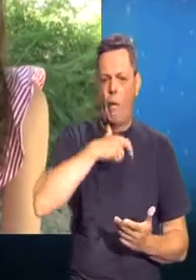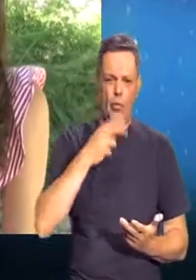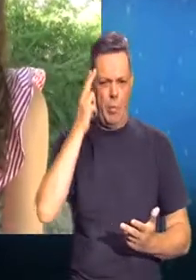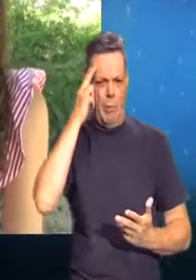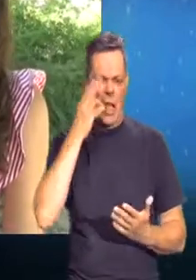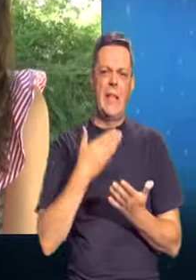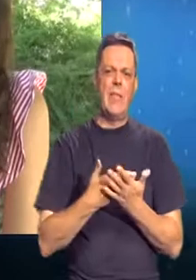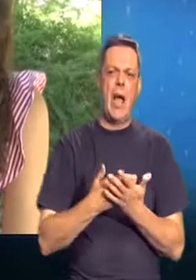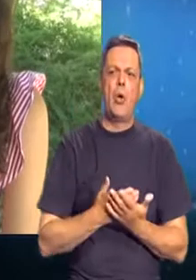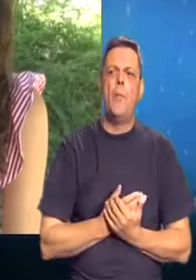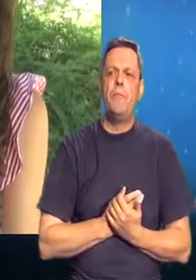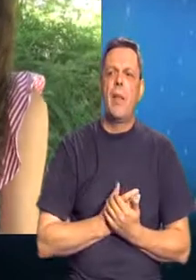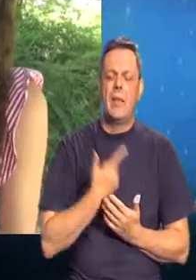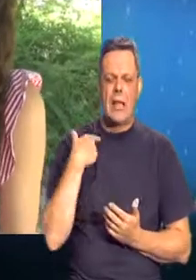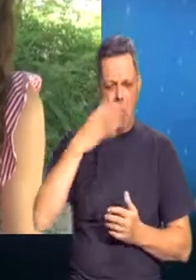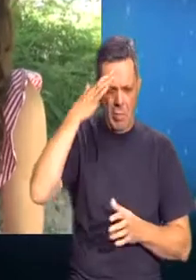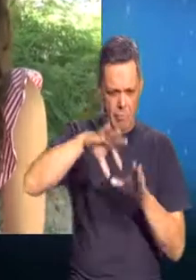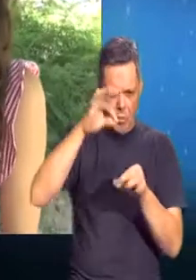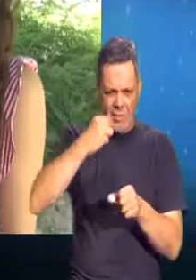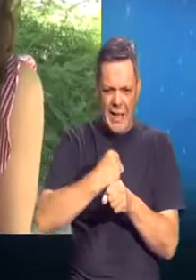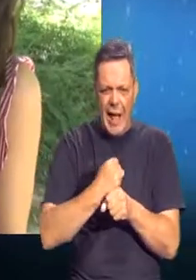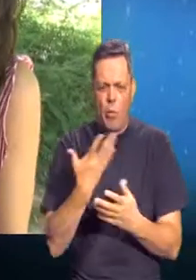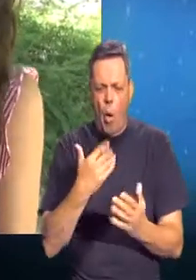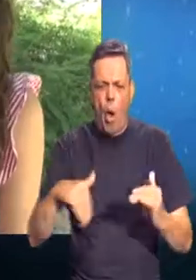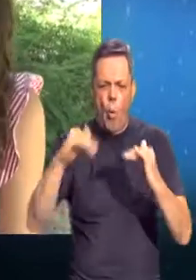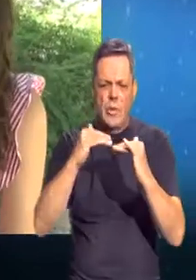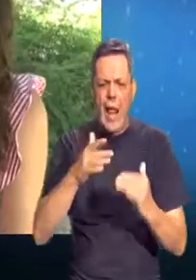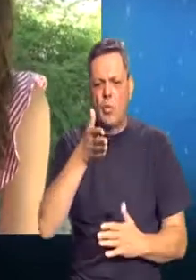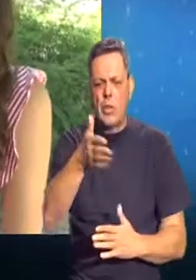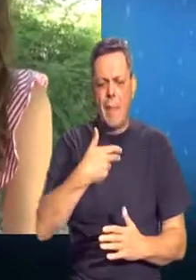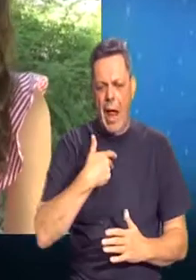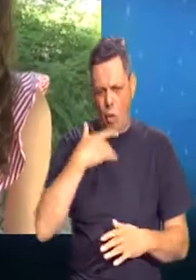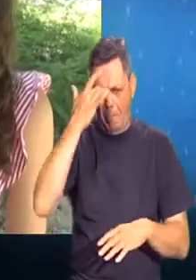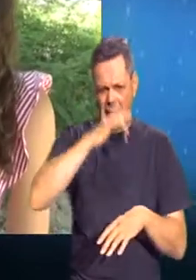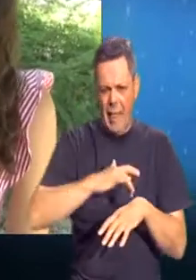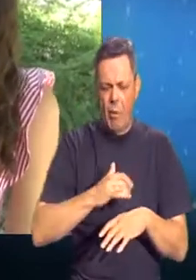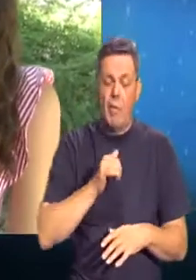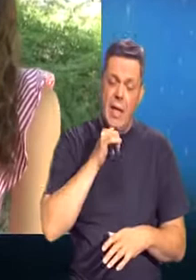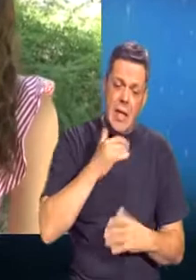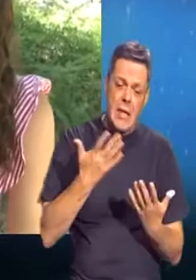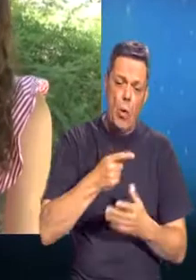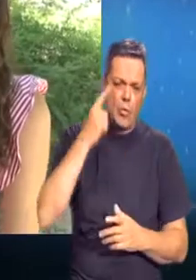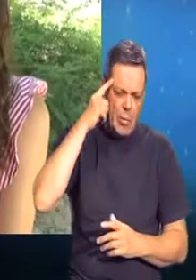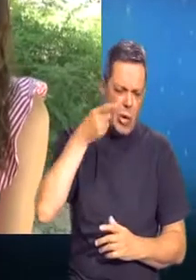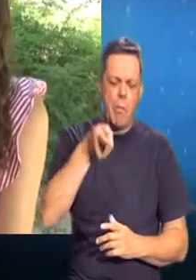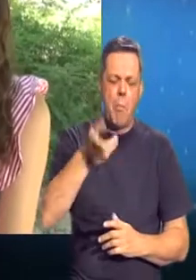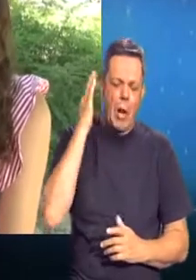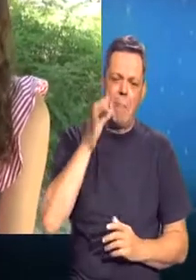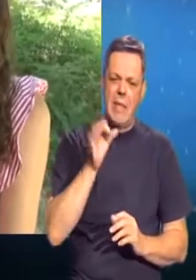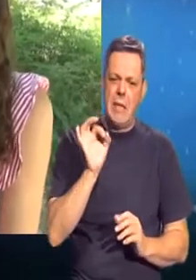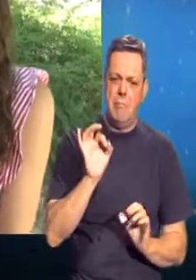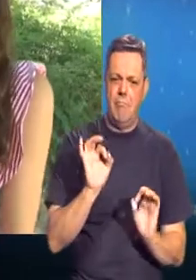prepoznatljivi. Tako da smo smislili radnju koja je u skladu sa našom tematikom i za koju smo mislili da bi mogla